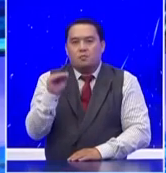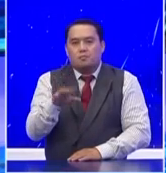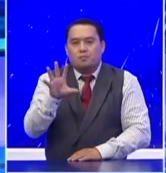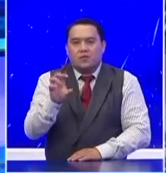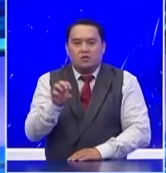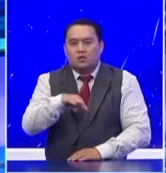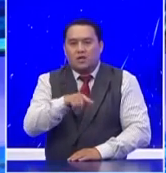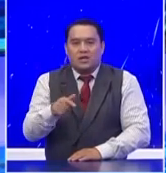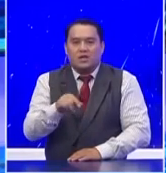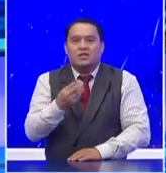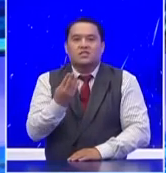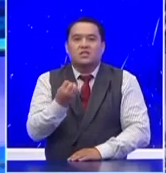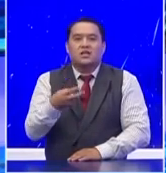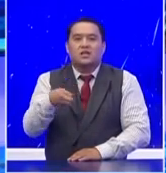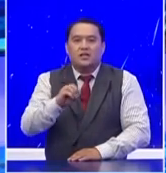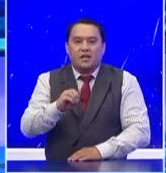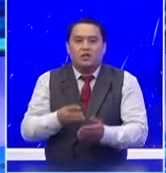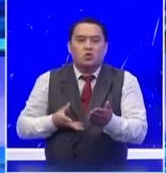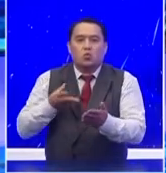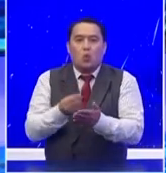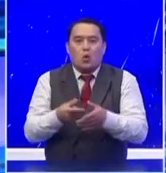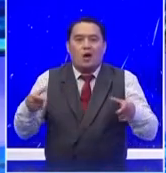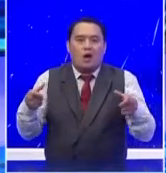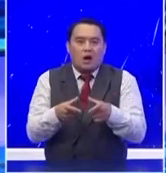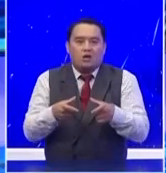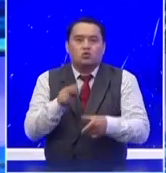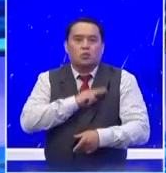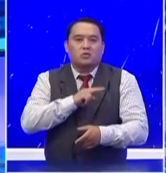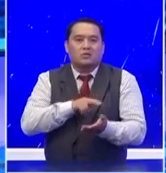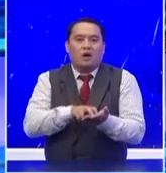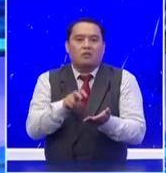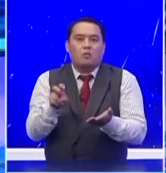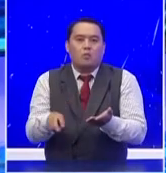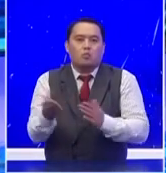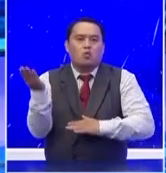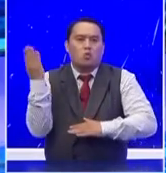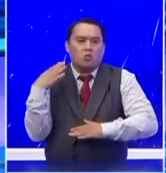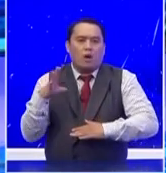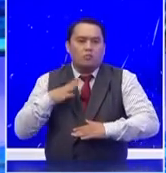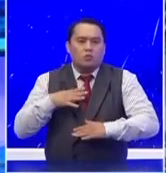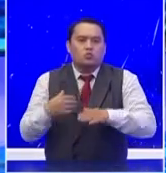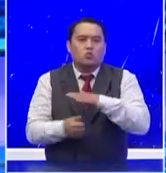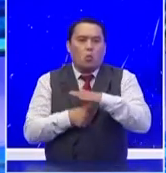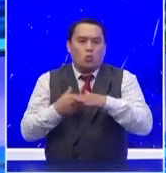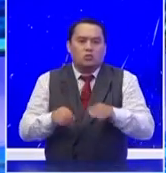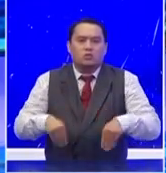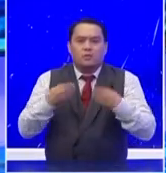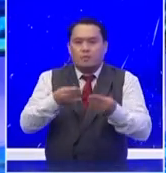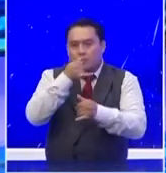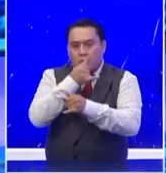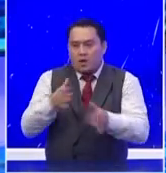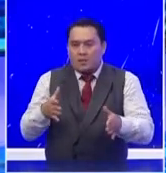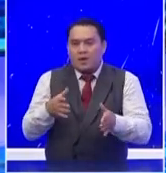42500 теңге. Шілде айында бұл әлеуметтік төлемге карантин кезінде жұмыстан шығып қалған немесе бұрыннан бос жүргендер өтініш бере алмайды.